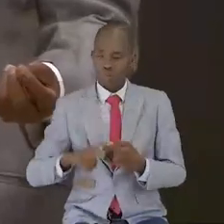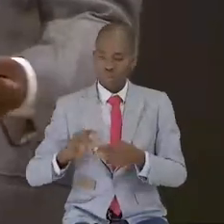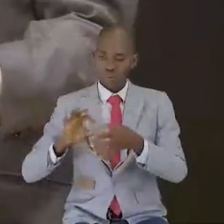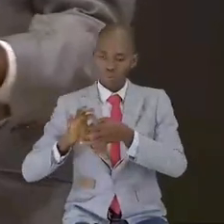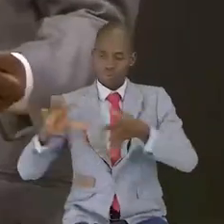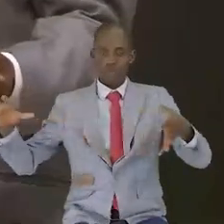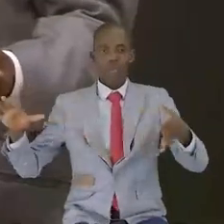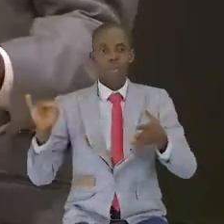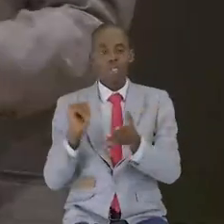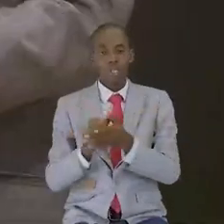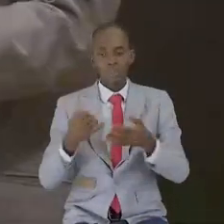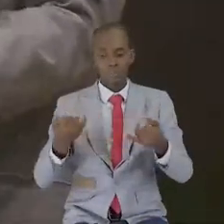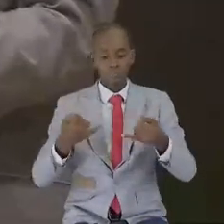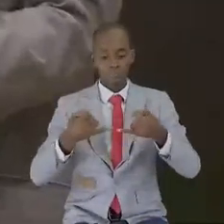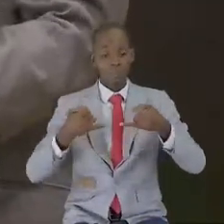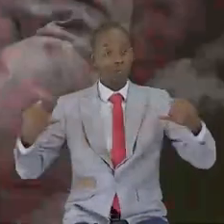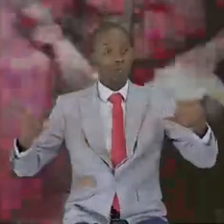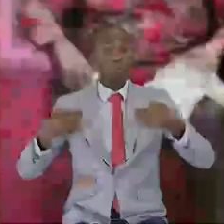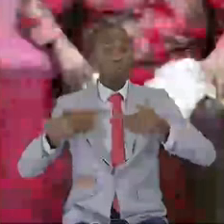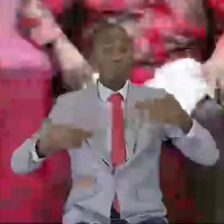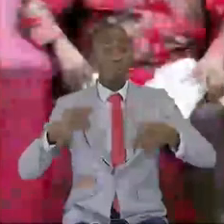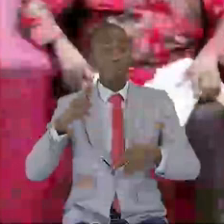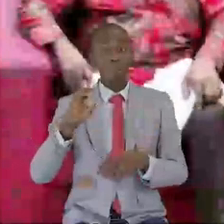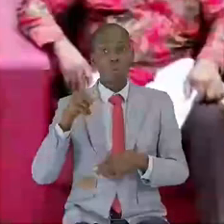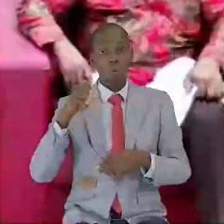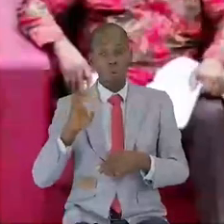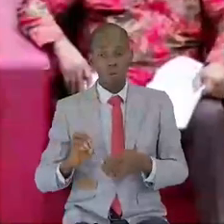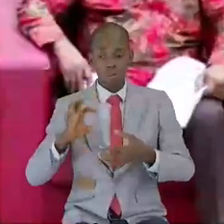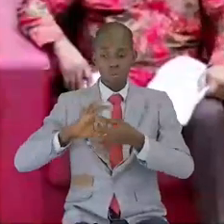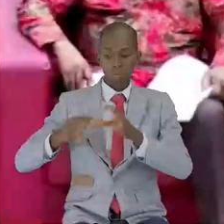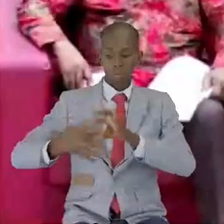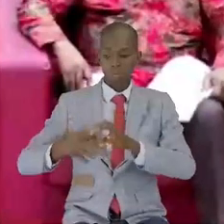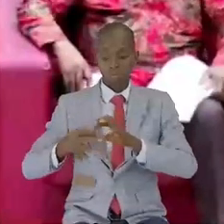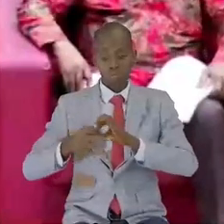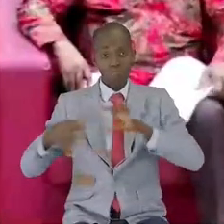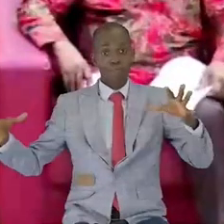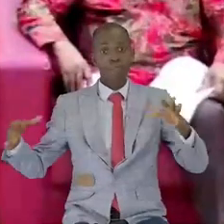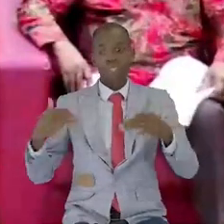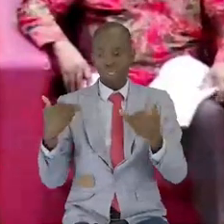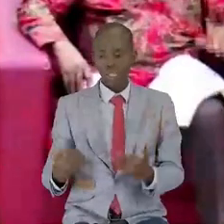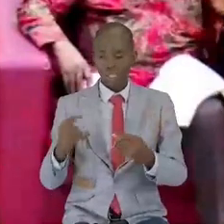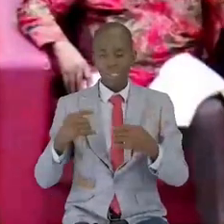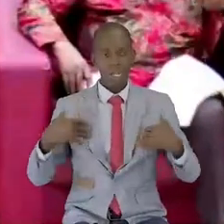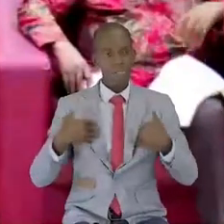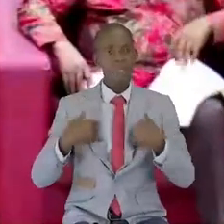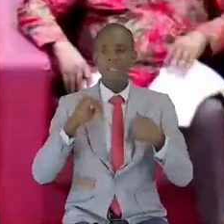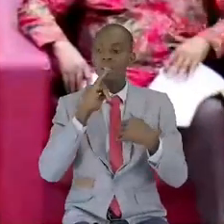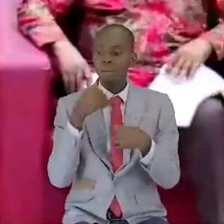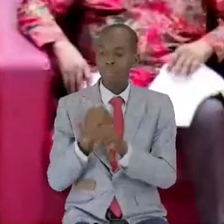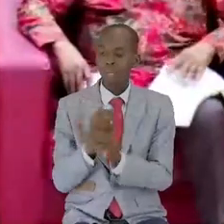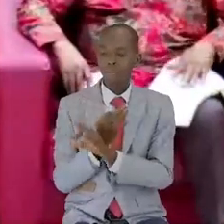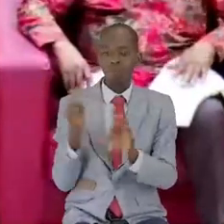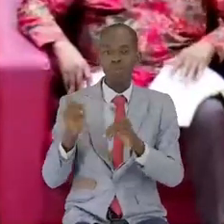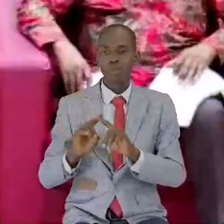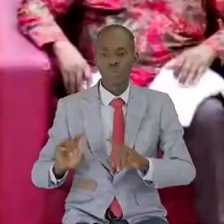détacher la corde et la chaîne. Et maintenant, l'animal est libre de faire ce que